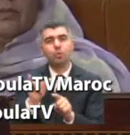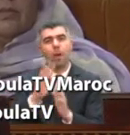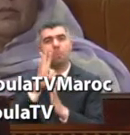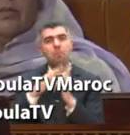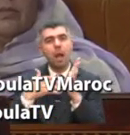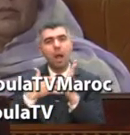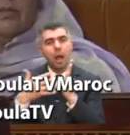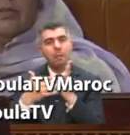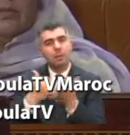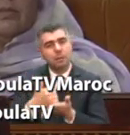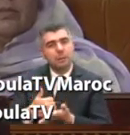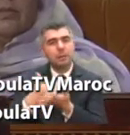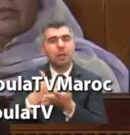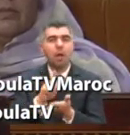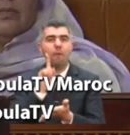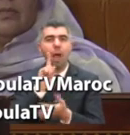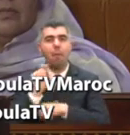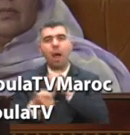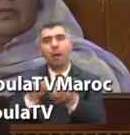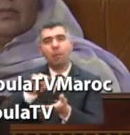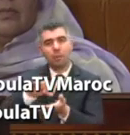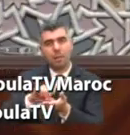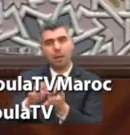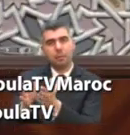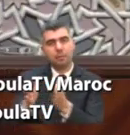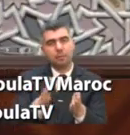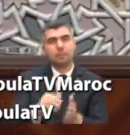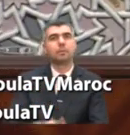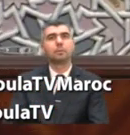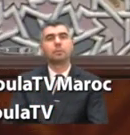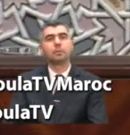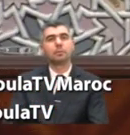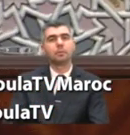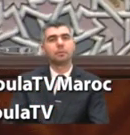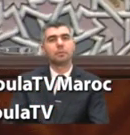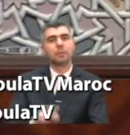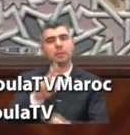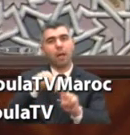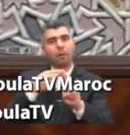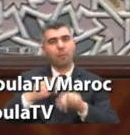تشجيع تمدرس الفتيات بالعالم القروي. كلمة للسيد الوزير، جواب تفضلوا.